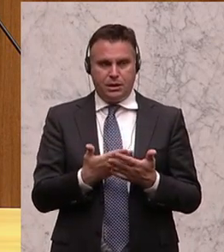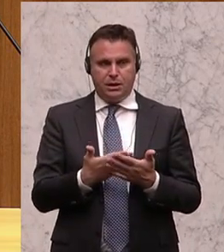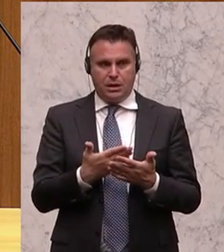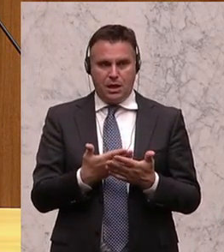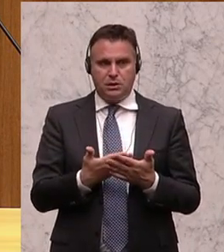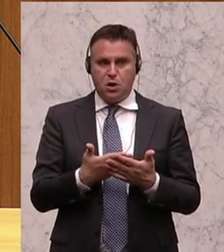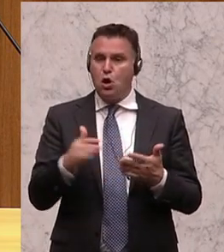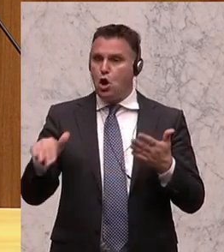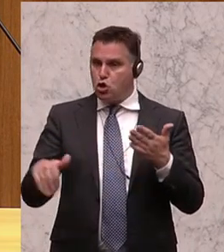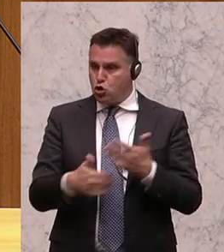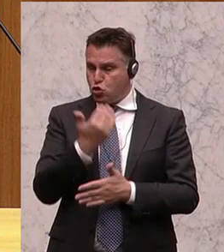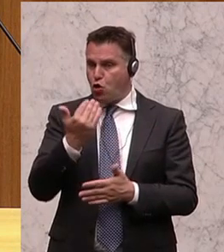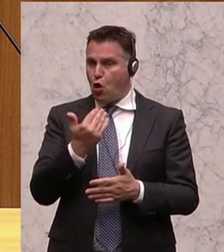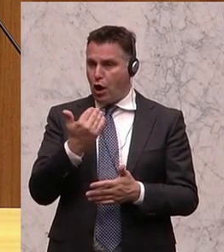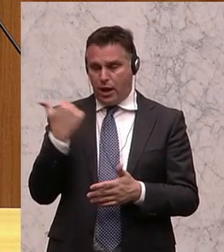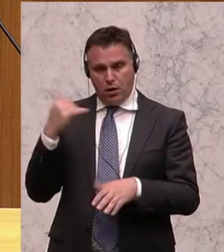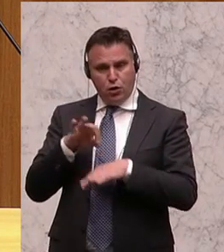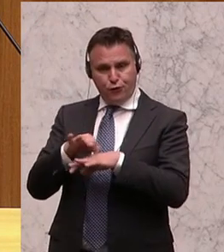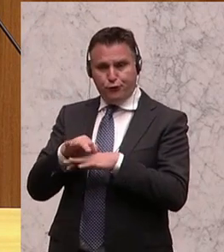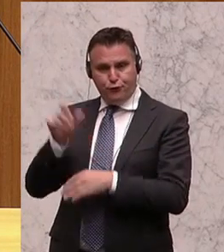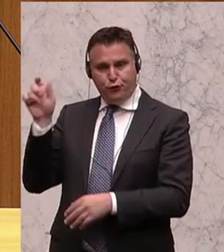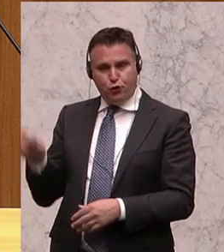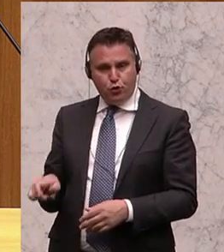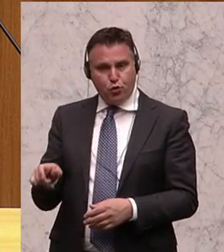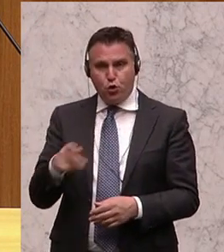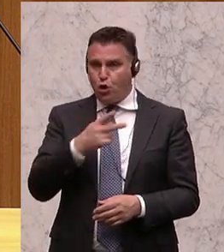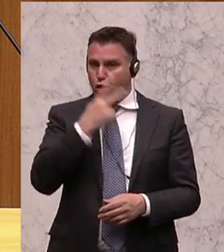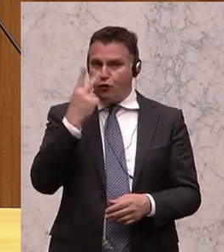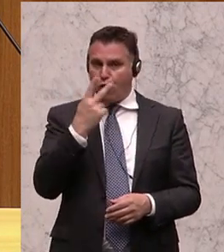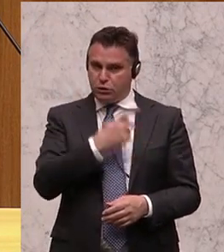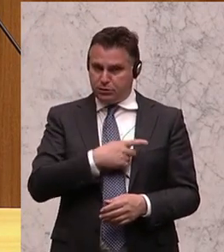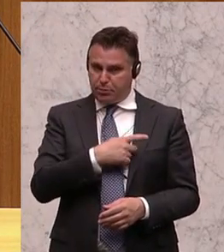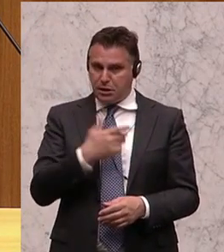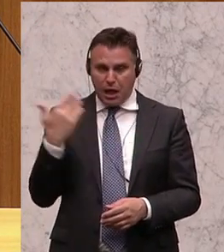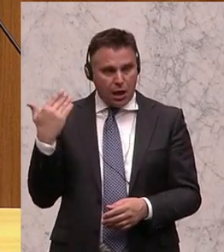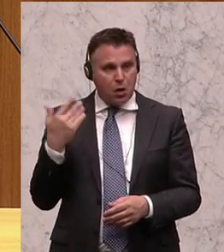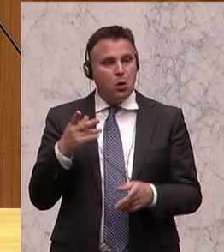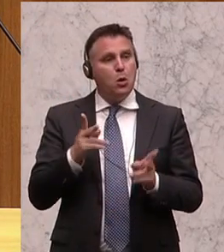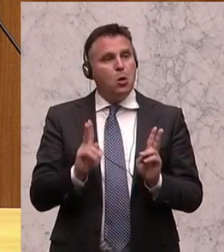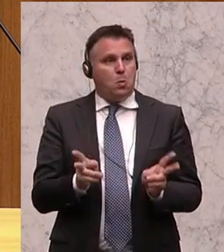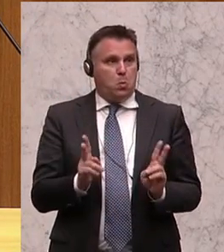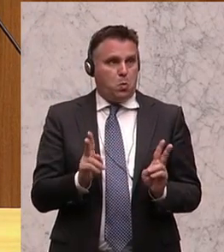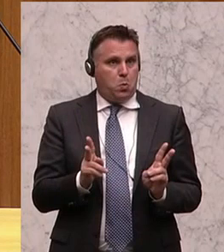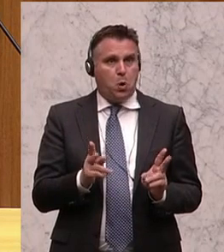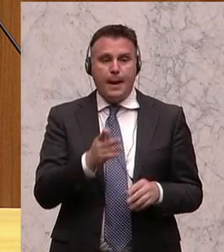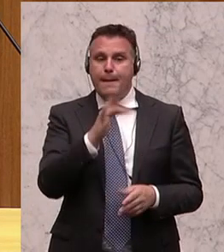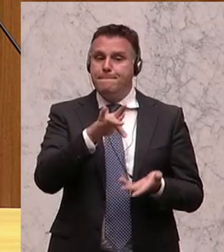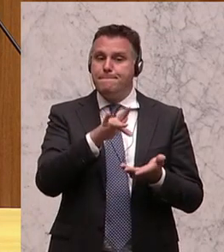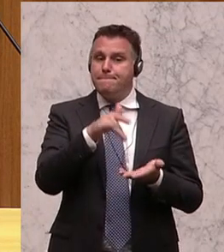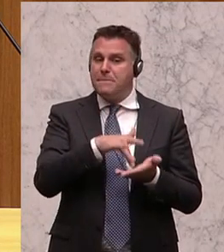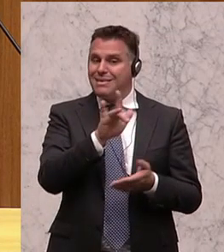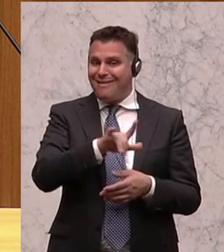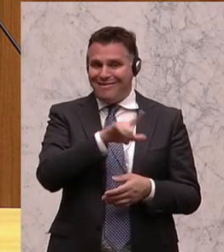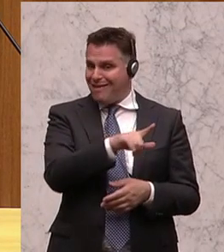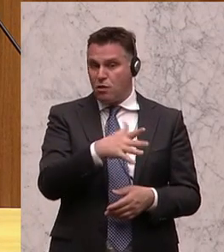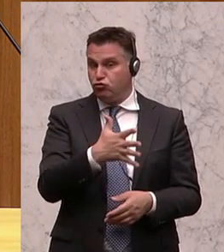mit dem Neustart in der Führung bei der Österreichischen Volkspartei, dass das, was Reinhold Mitterlehner nicht durchsetzen